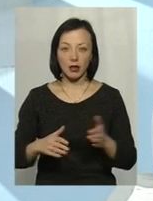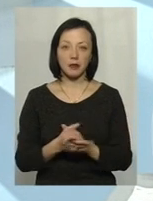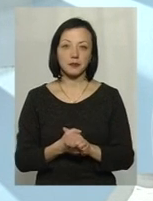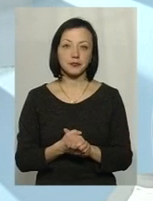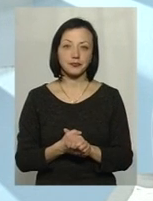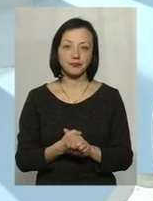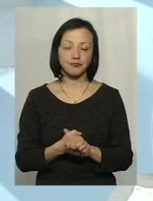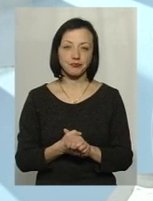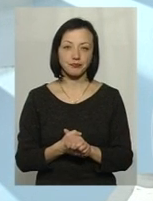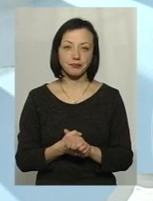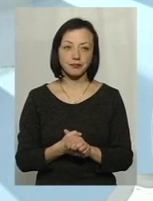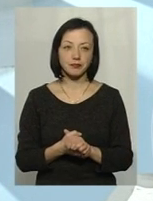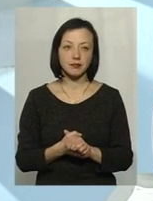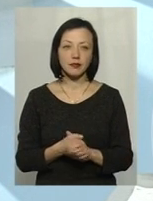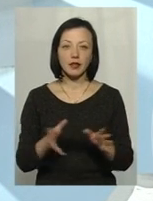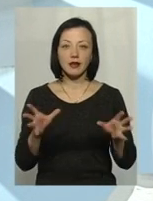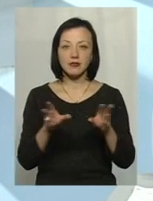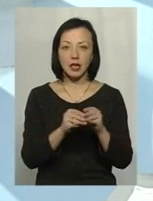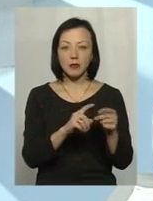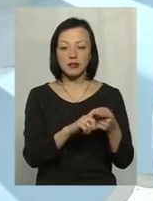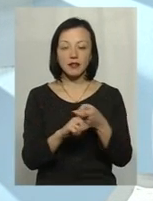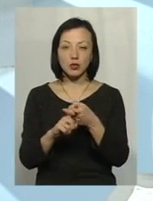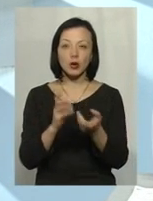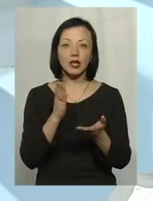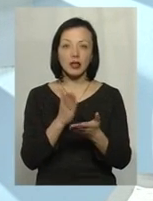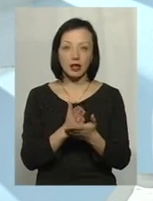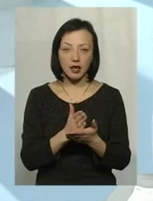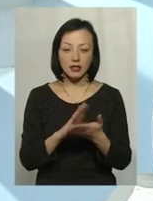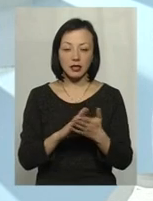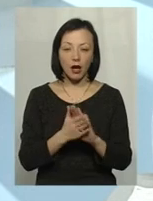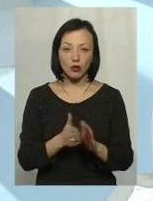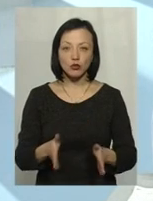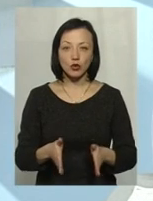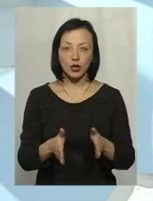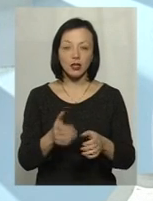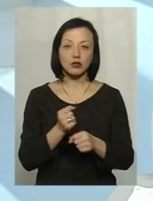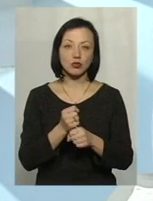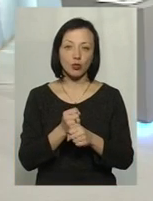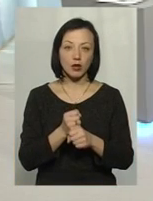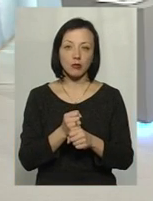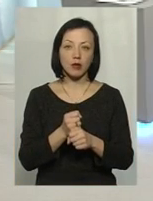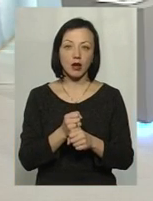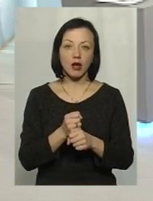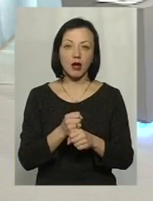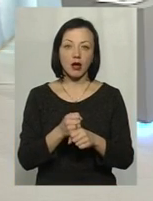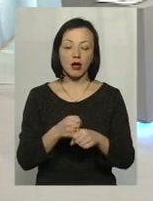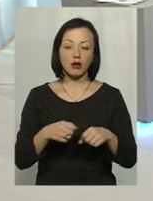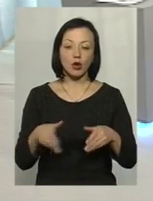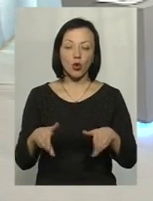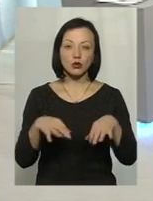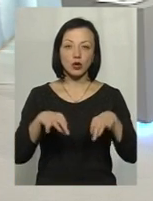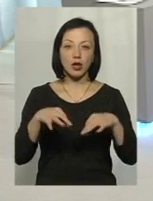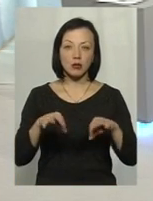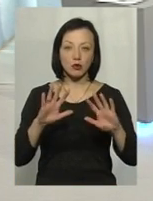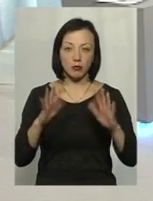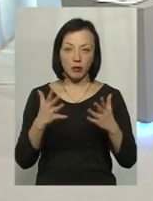Тобто взаємозв'язок також є станом доріг і скоєнням дорожньо-транспортних пригод,